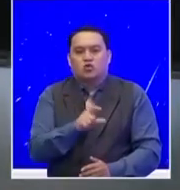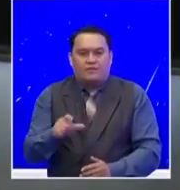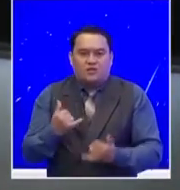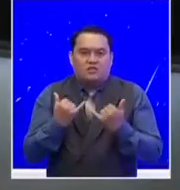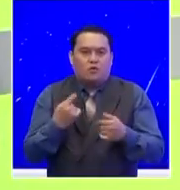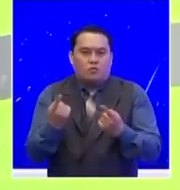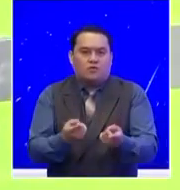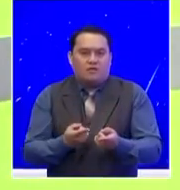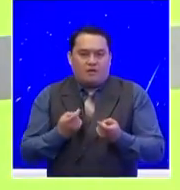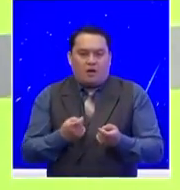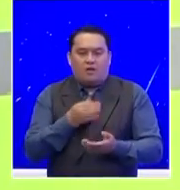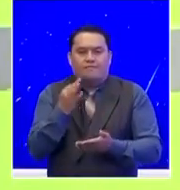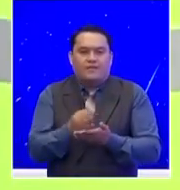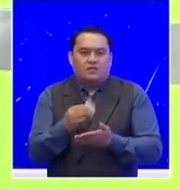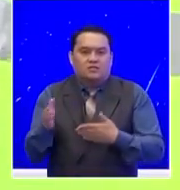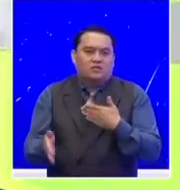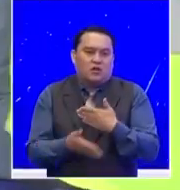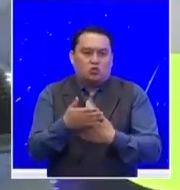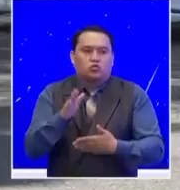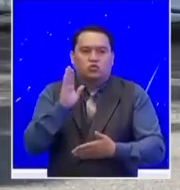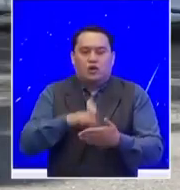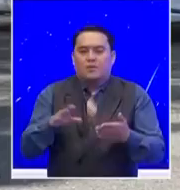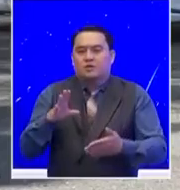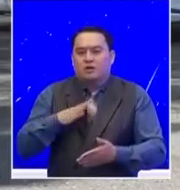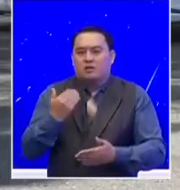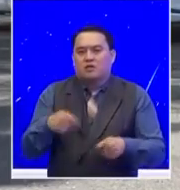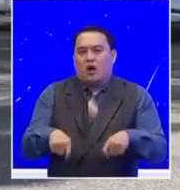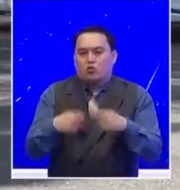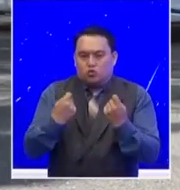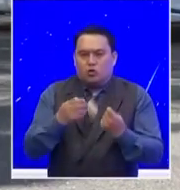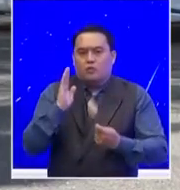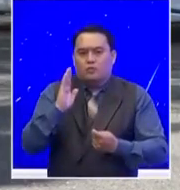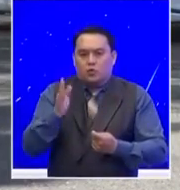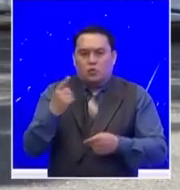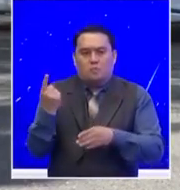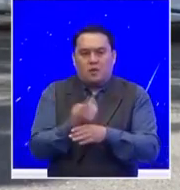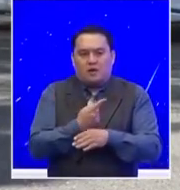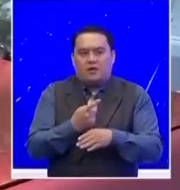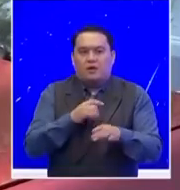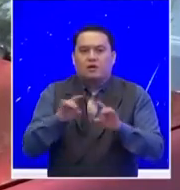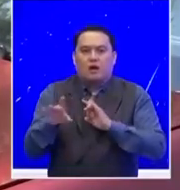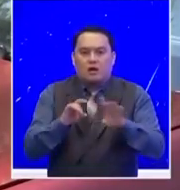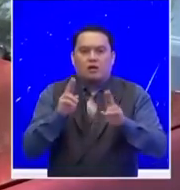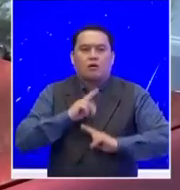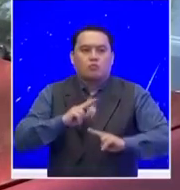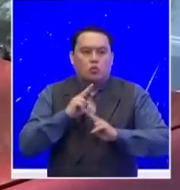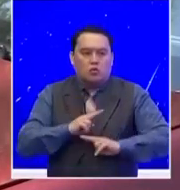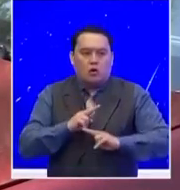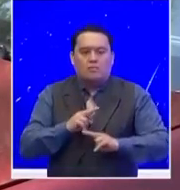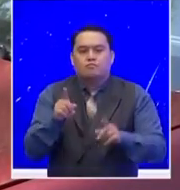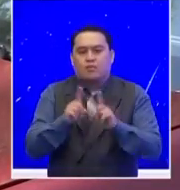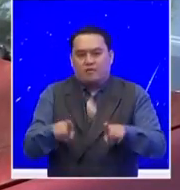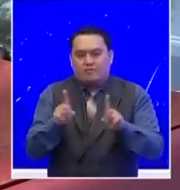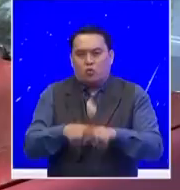сегодня привлечены к административной ответственности. Если с теми, кто нарушил режим карантина впервые, проводится разъяснительная работа, то при